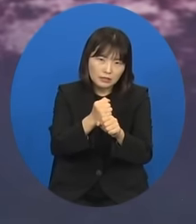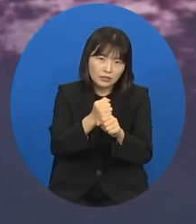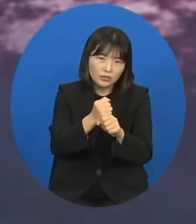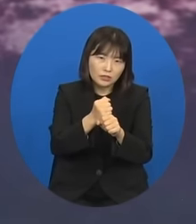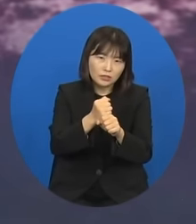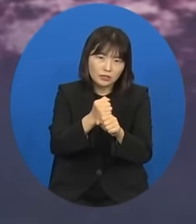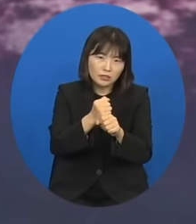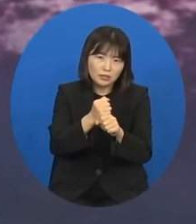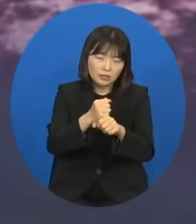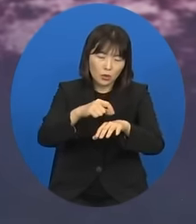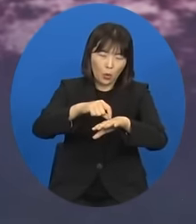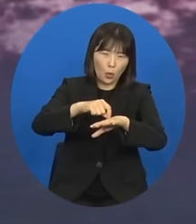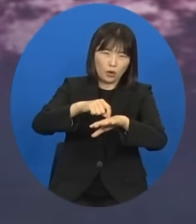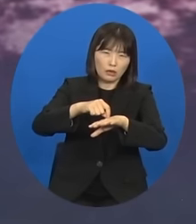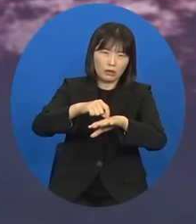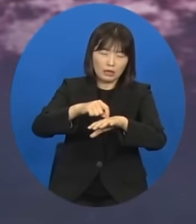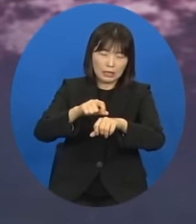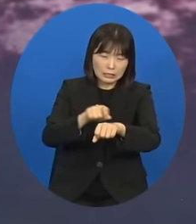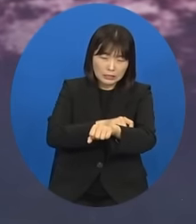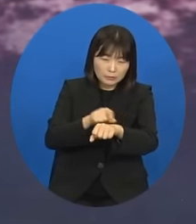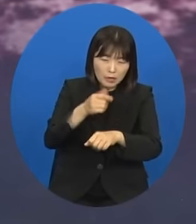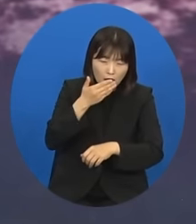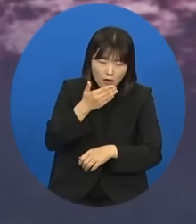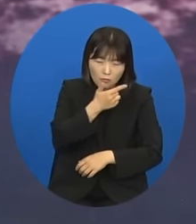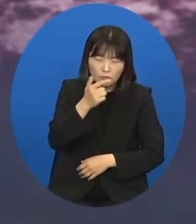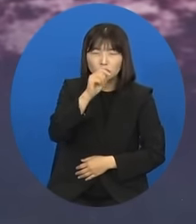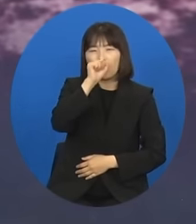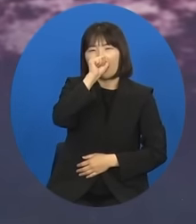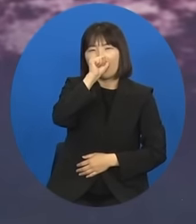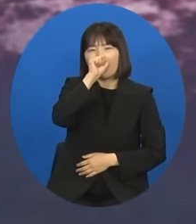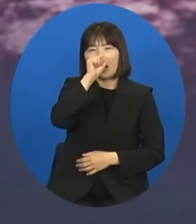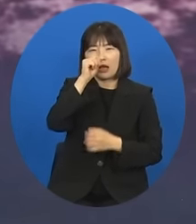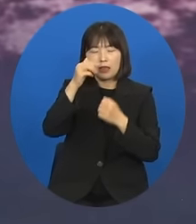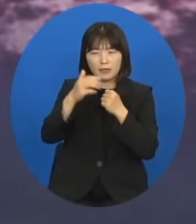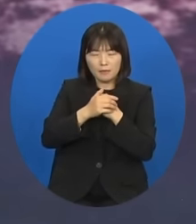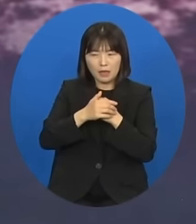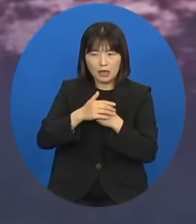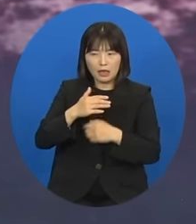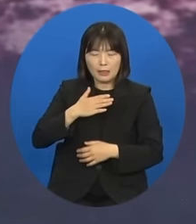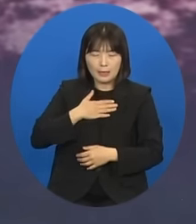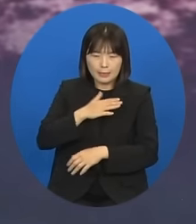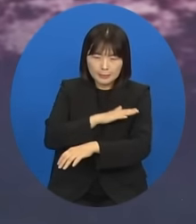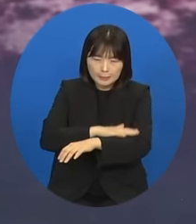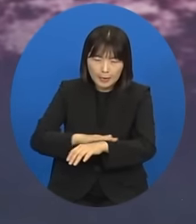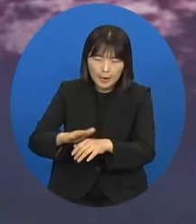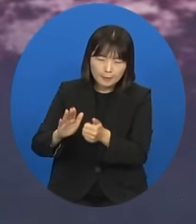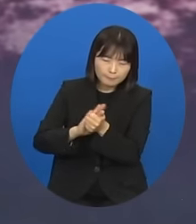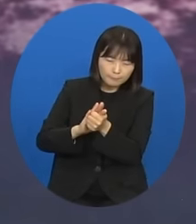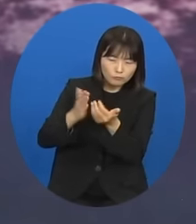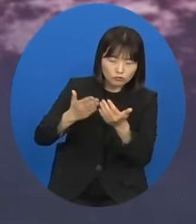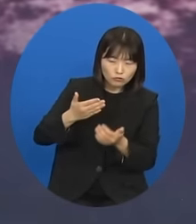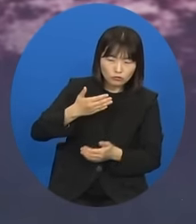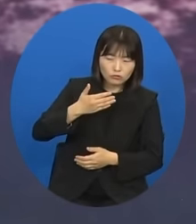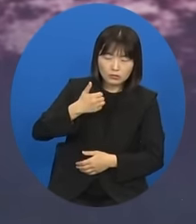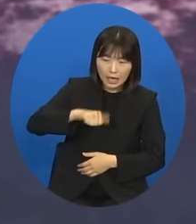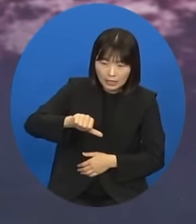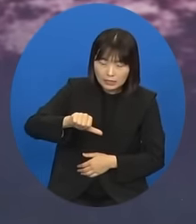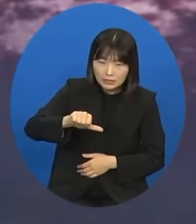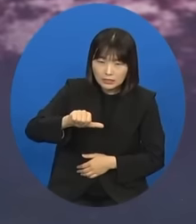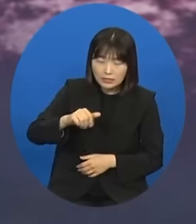만들어진 그 별미를 너무 좋아했기 때문에 자신에게 잘하는 그 아들이 더 사랑이 가는